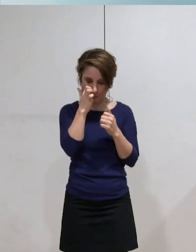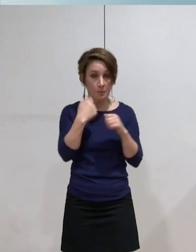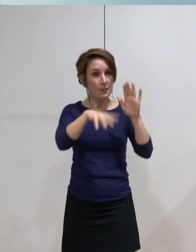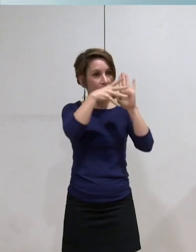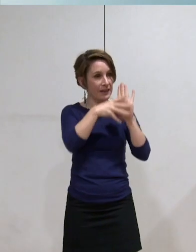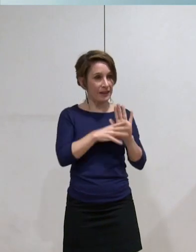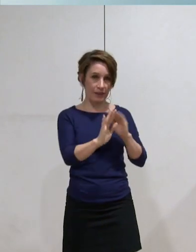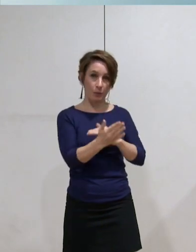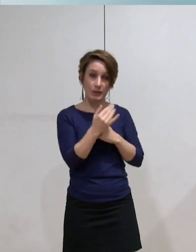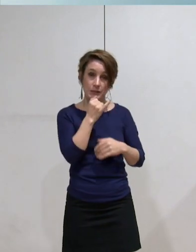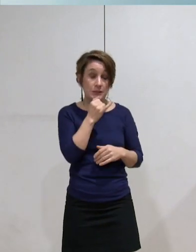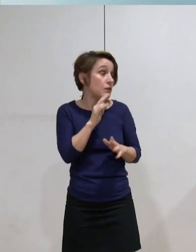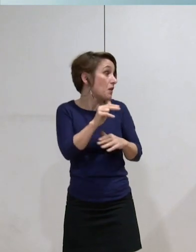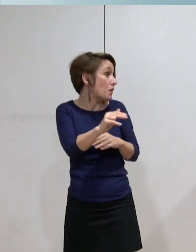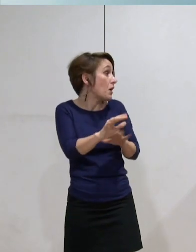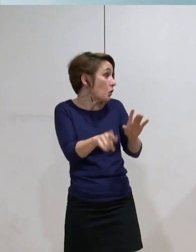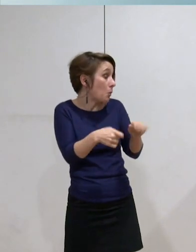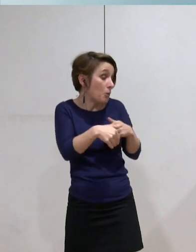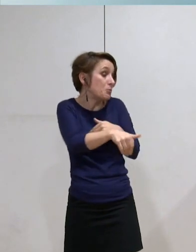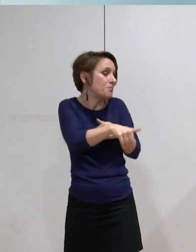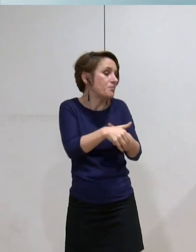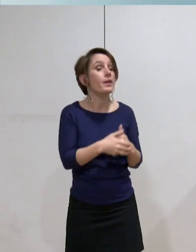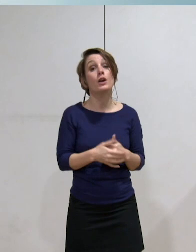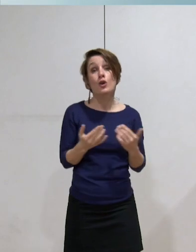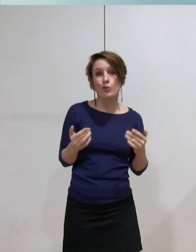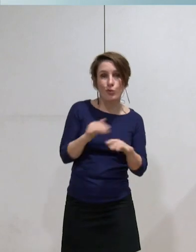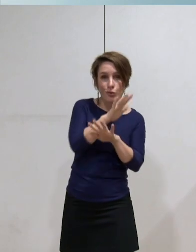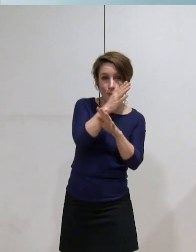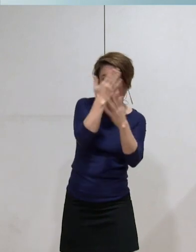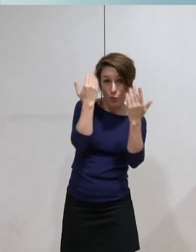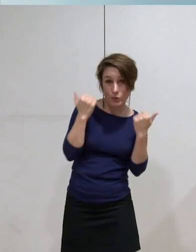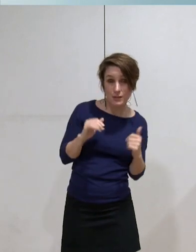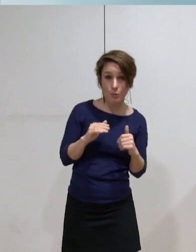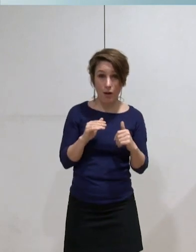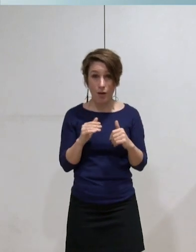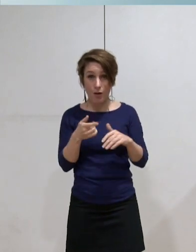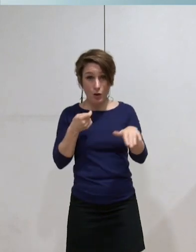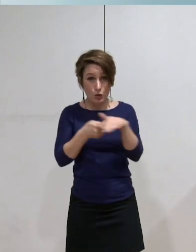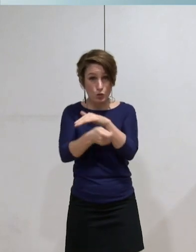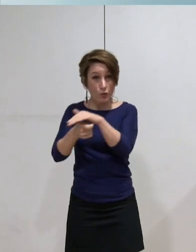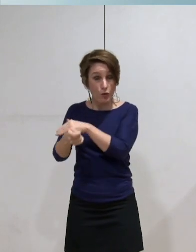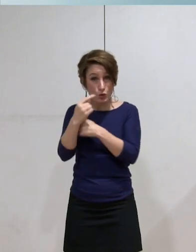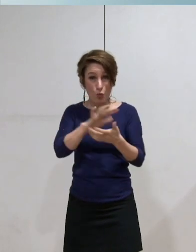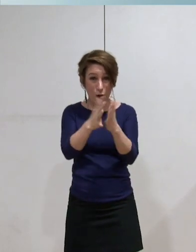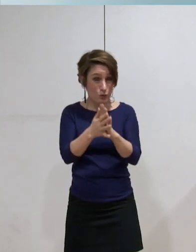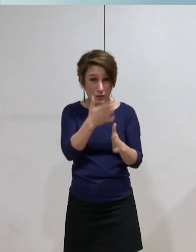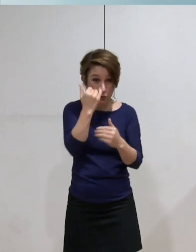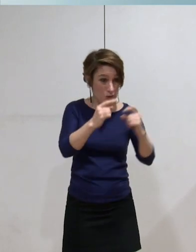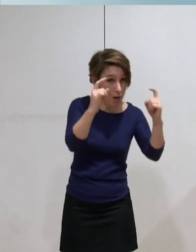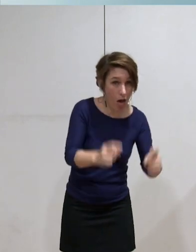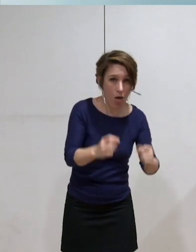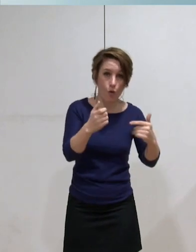entendu qu'elle allait se faire que nous ne savons pas exactement quelle va être la l'importance de la baisse ou pas sur certaines associations nous nous